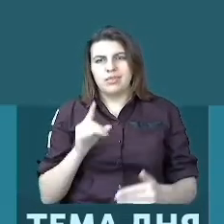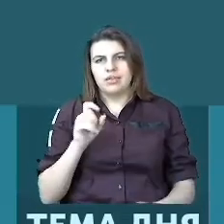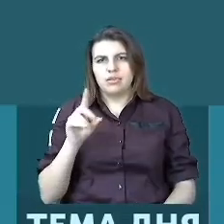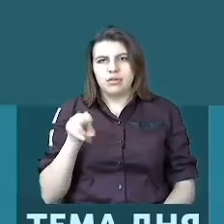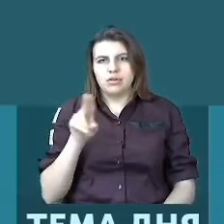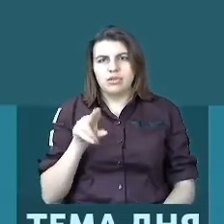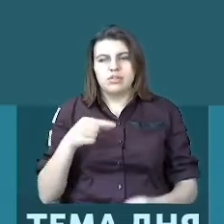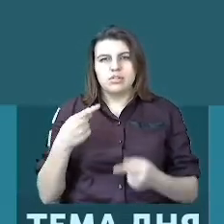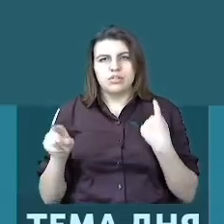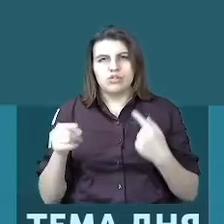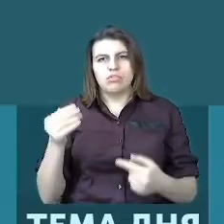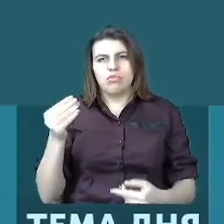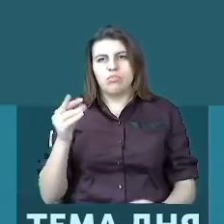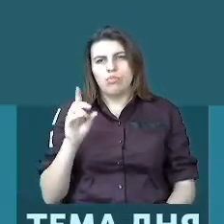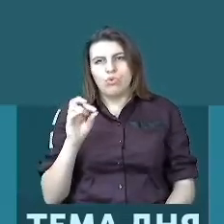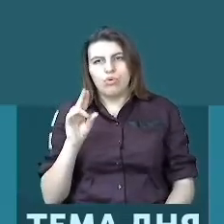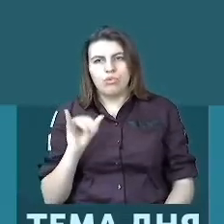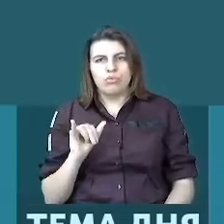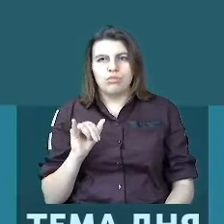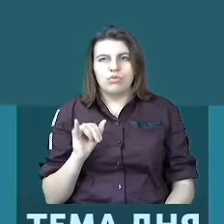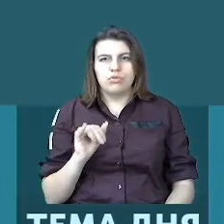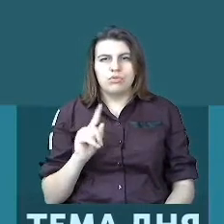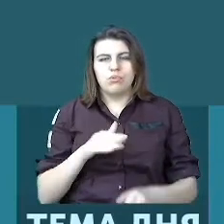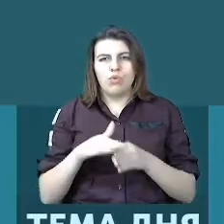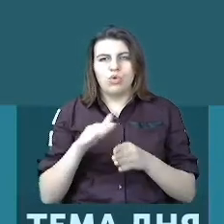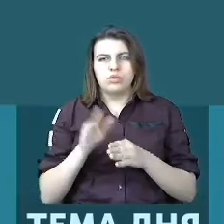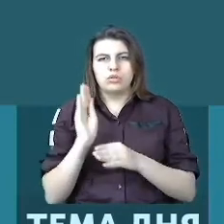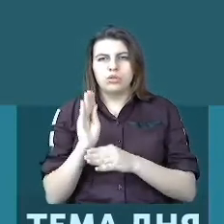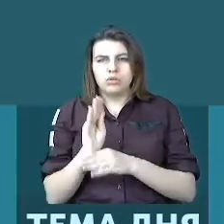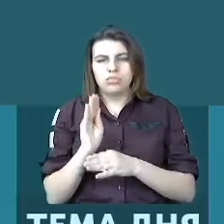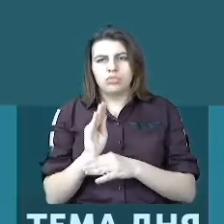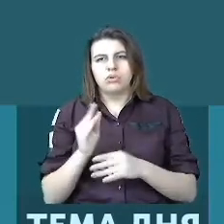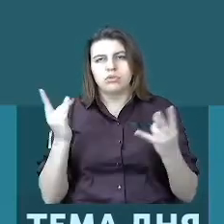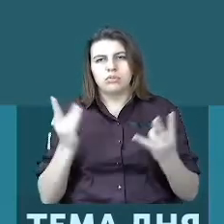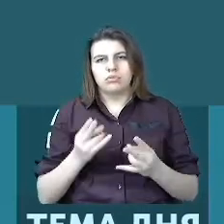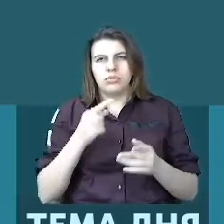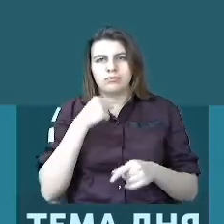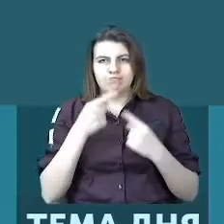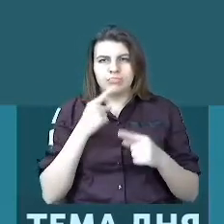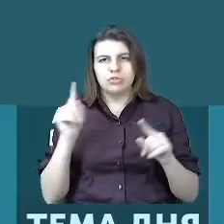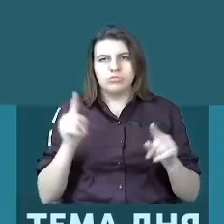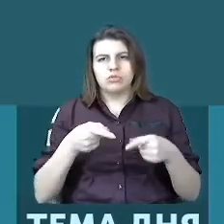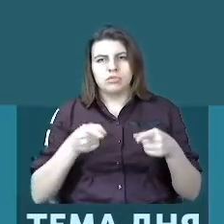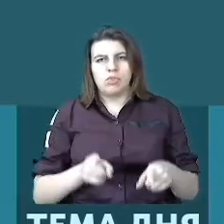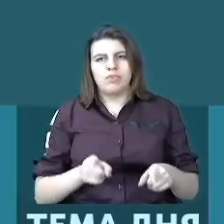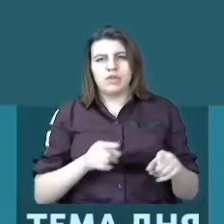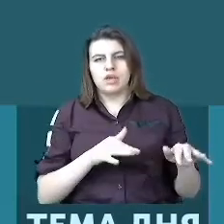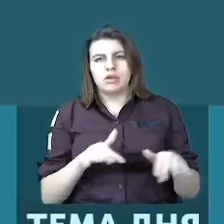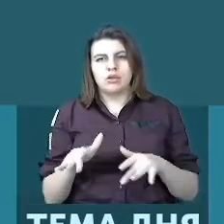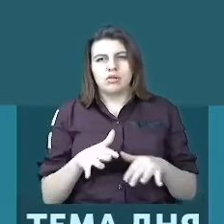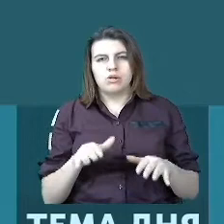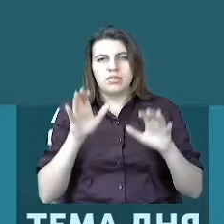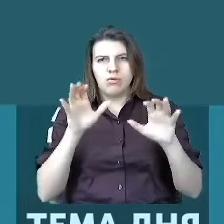боку, щоб не зовсім повністю критикувати його, слід зазначити, що насправді діючий кодекс законів про працю, він